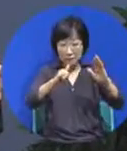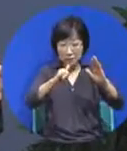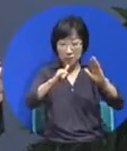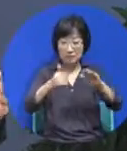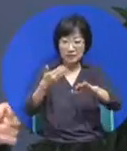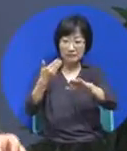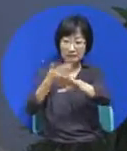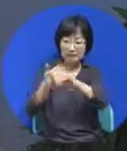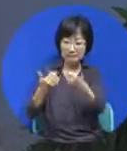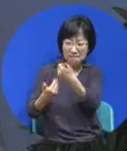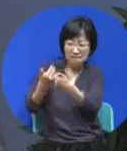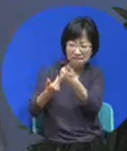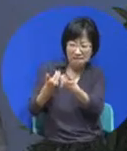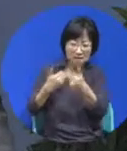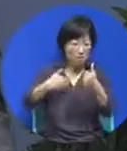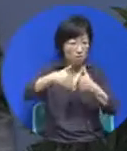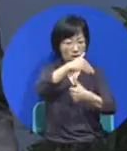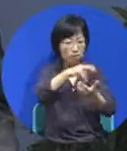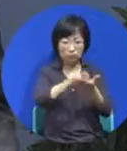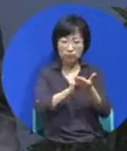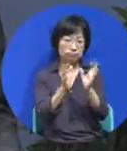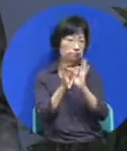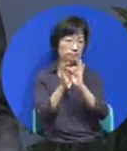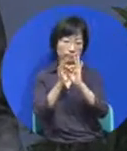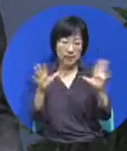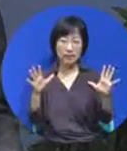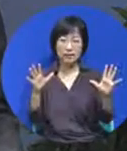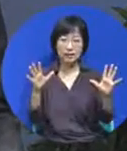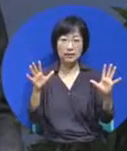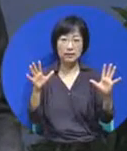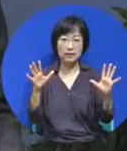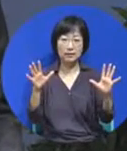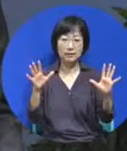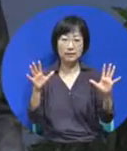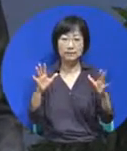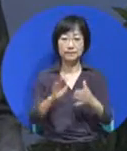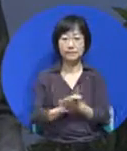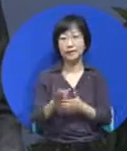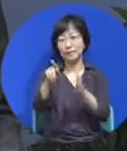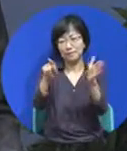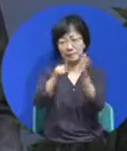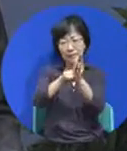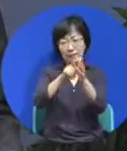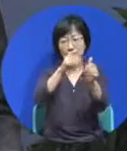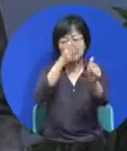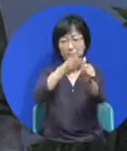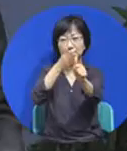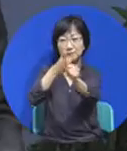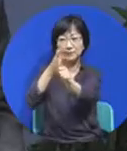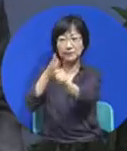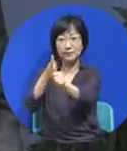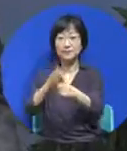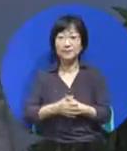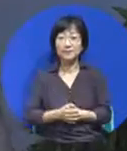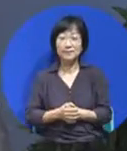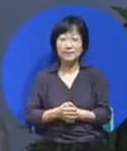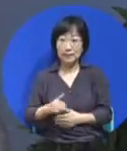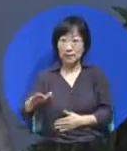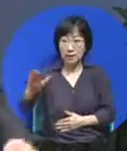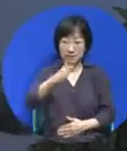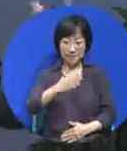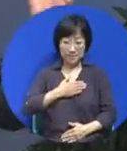really hold on to the covenant, then your family, your environment, your people around you, it doesn't matter. 믿으시기 바랍니다. I pray you will believe. 여러분이 언약